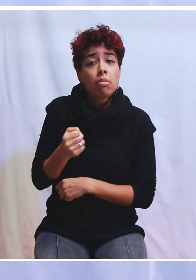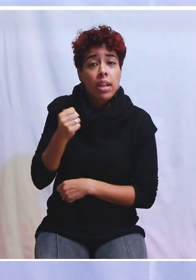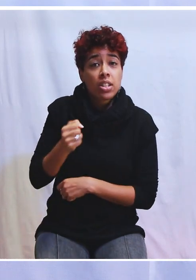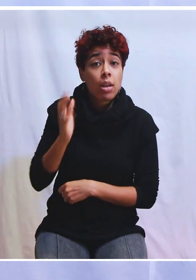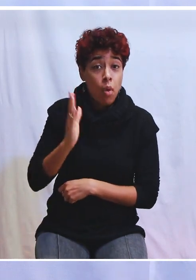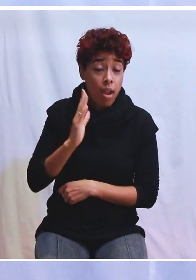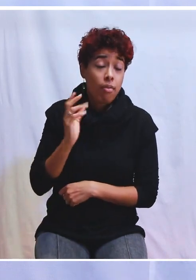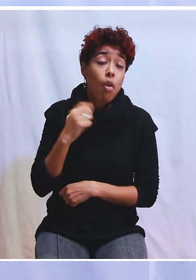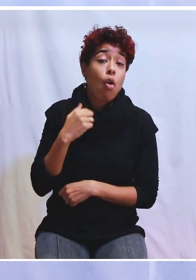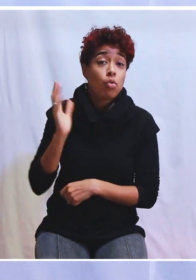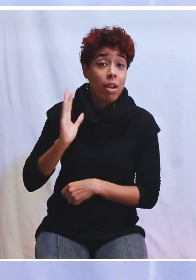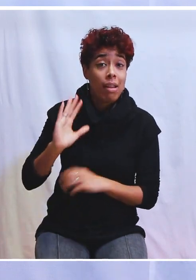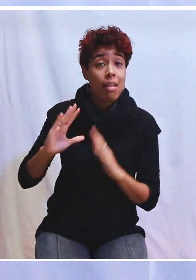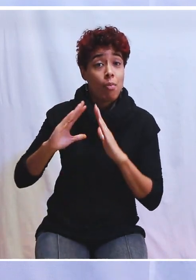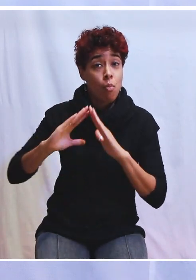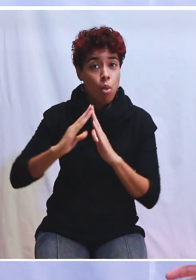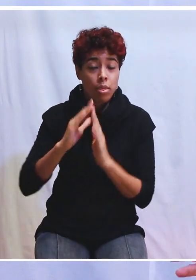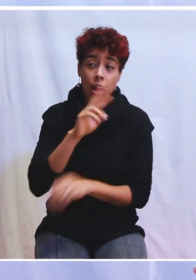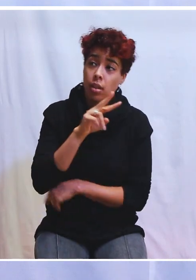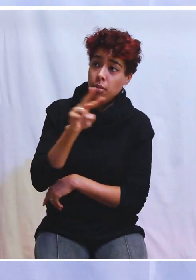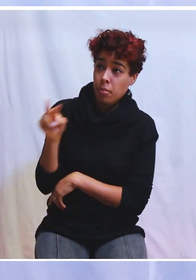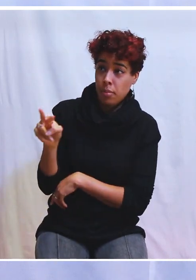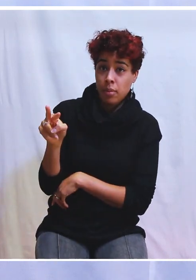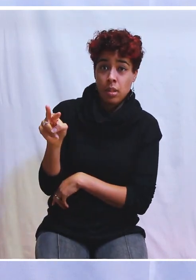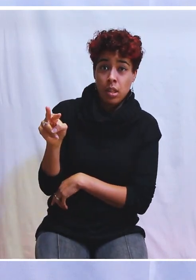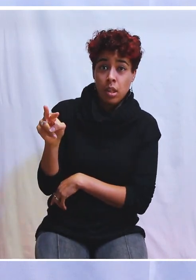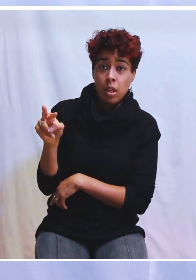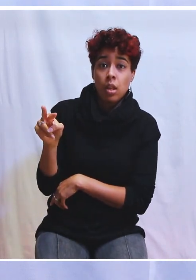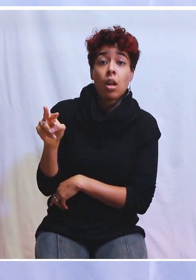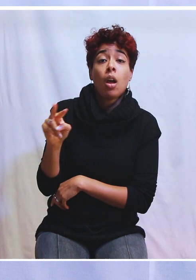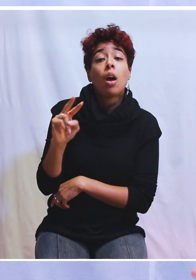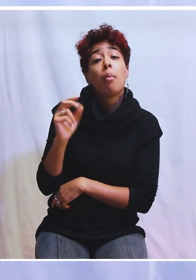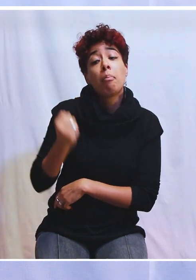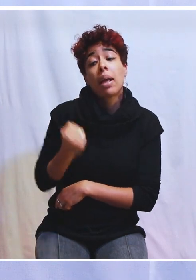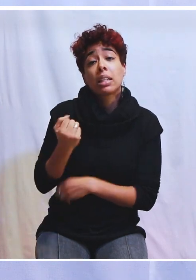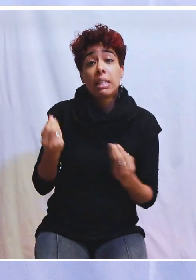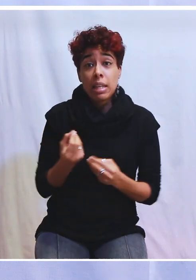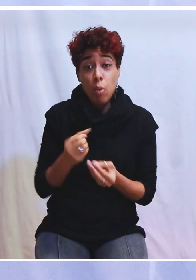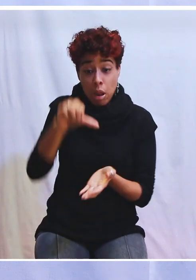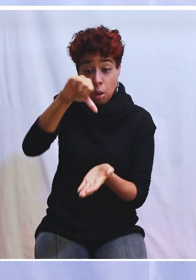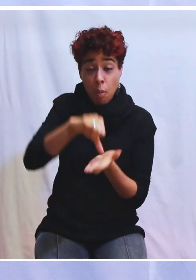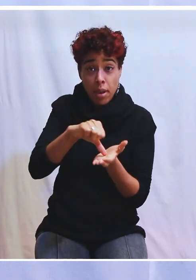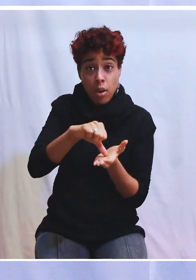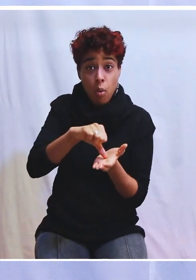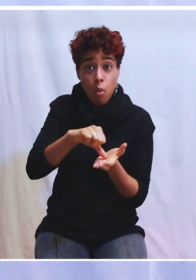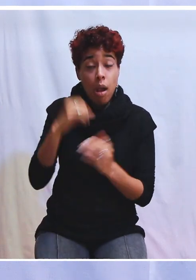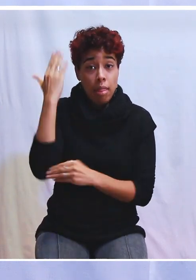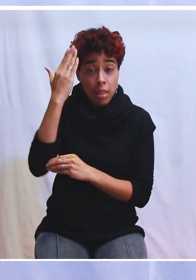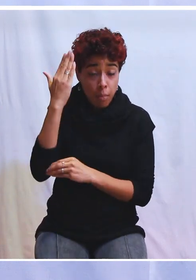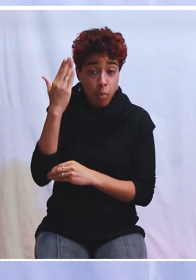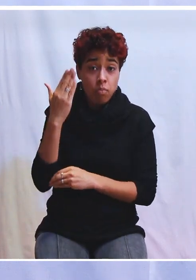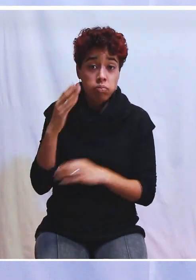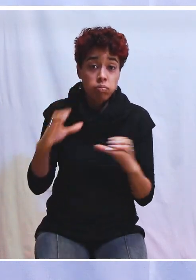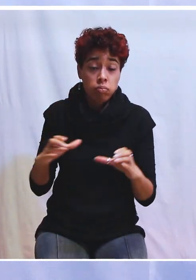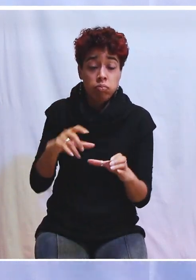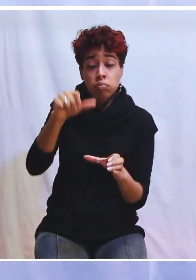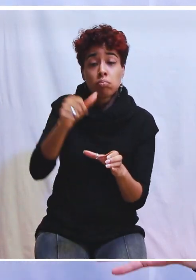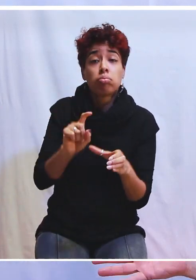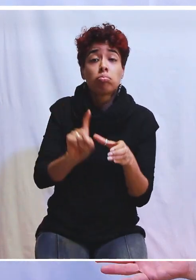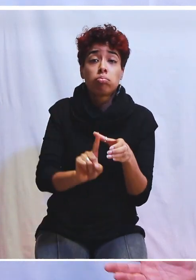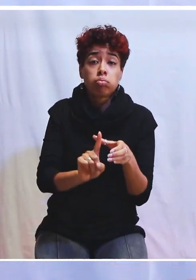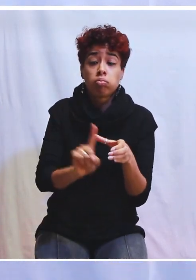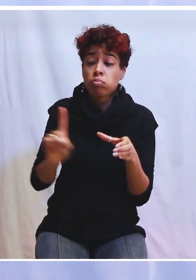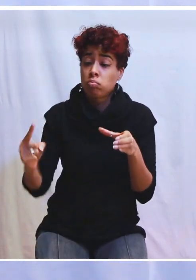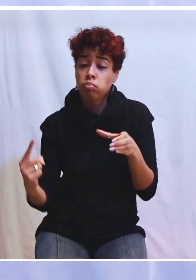j'étais dans les montagnes et que je voyais les bergers, les bergers étaient au milieu de leur troupeau. Ils étaient avec les brebis, ils les accompagnaient, parfois devant, parfois derrière, parfois